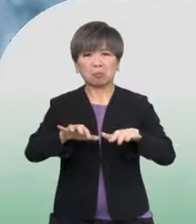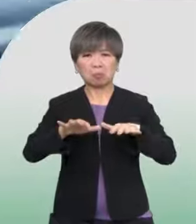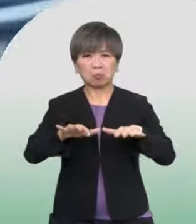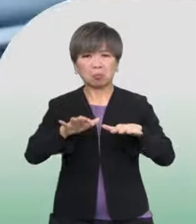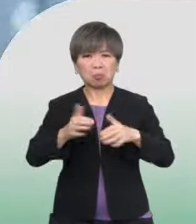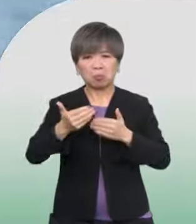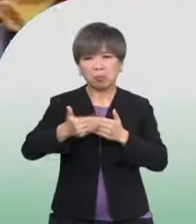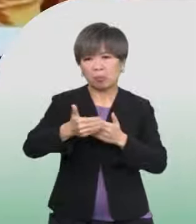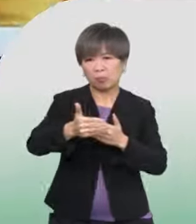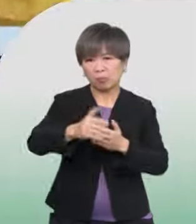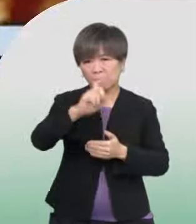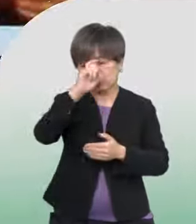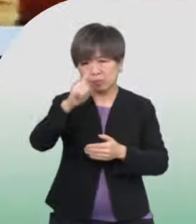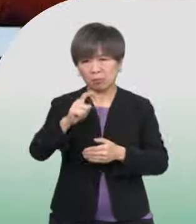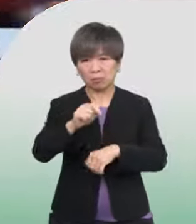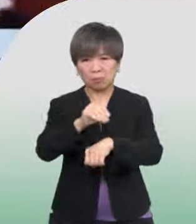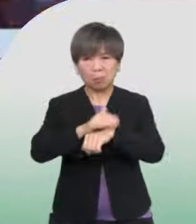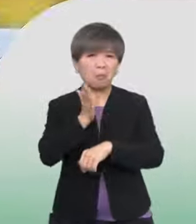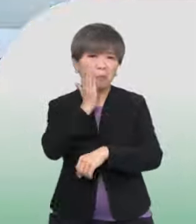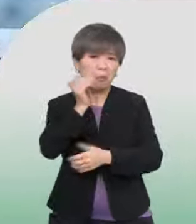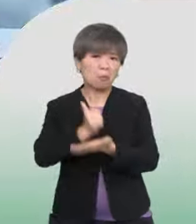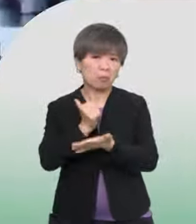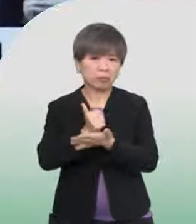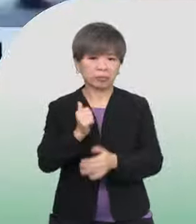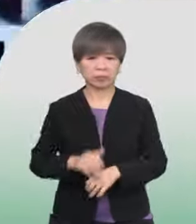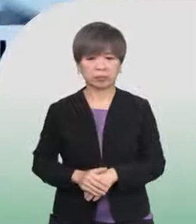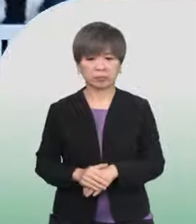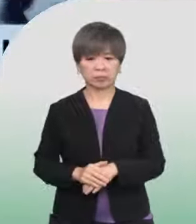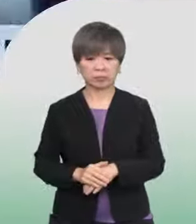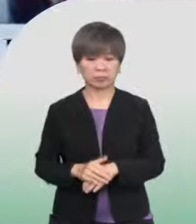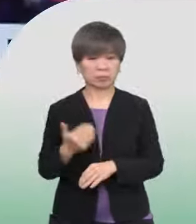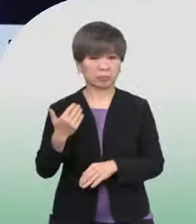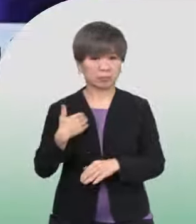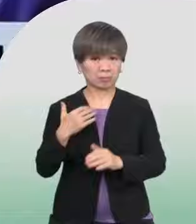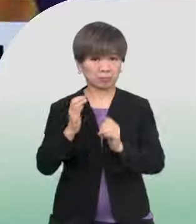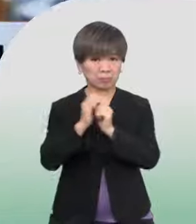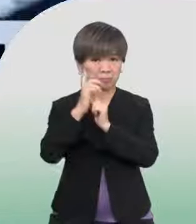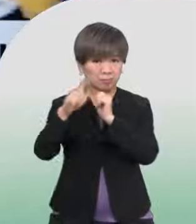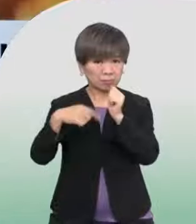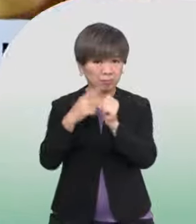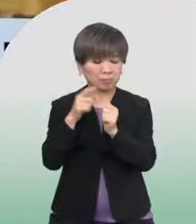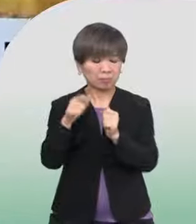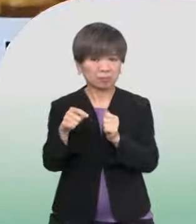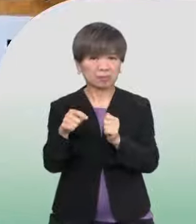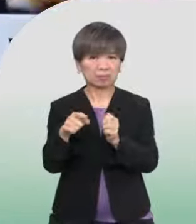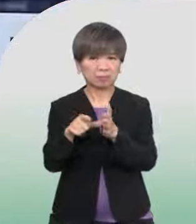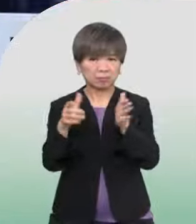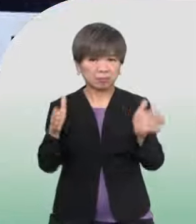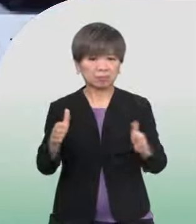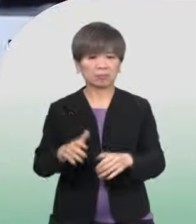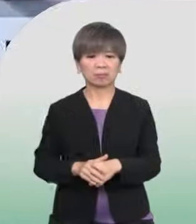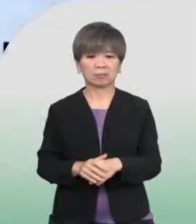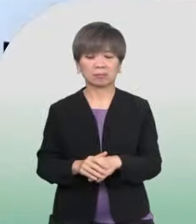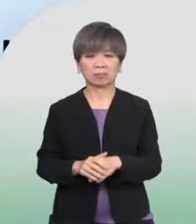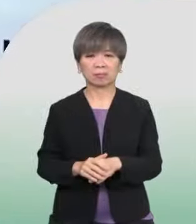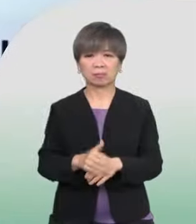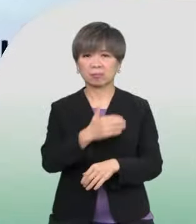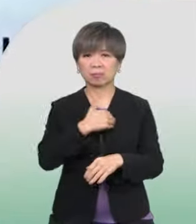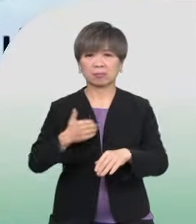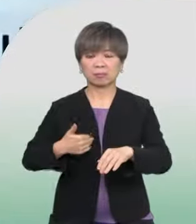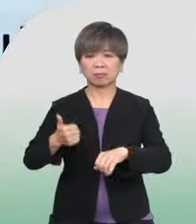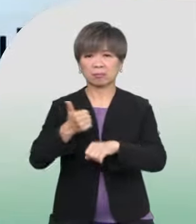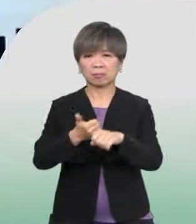亲，希望做得顺利抢救。 今年公演应该还在能登半